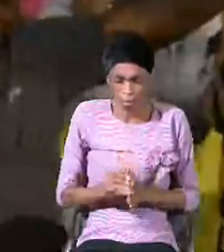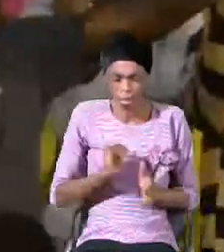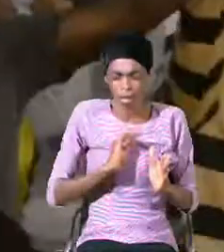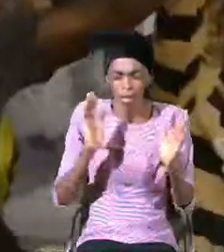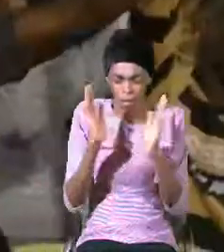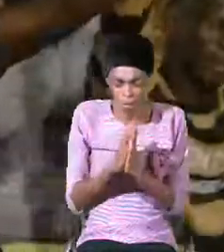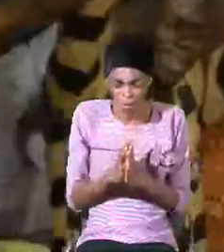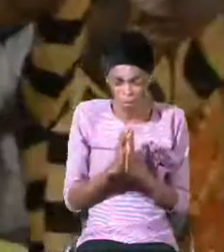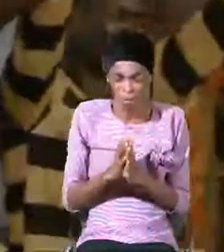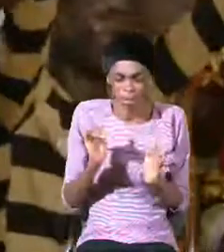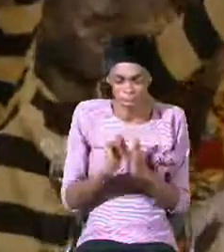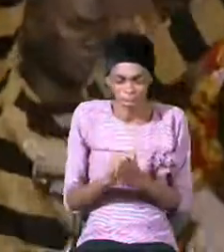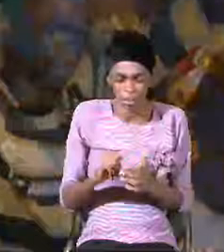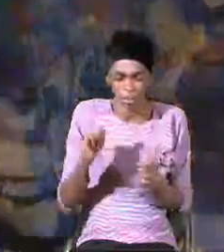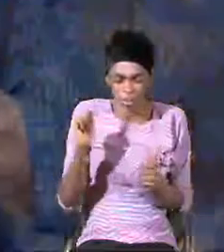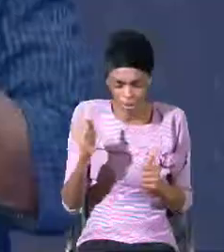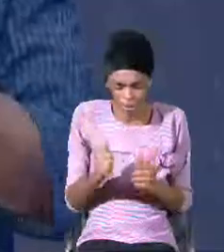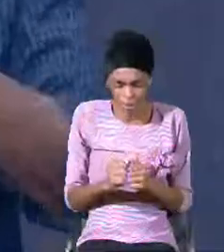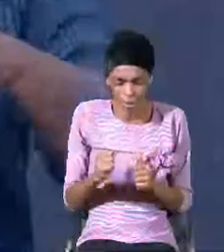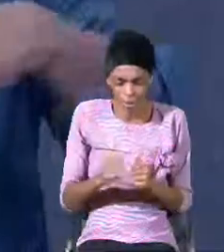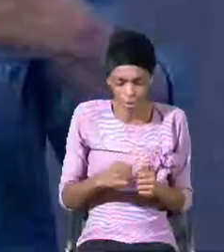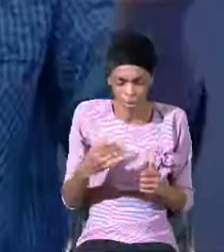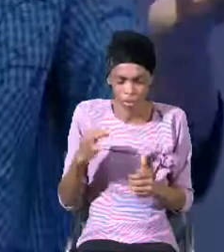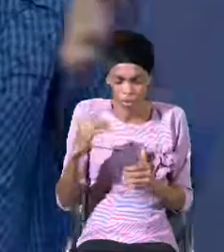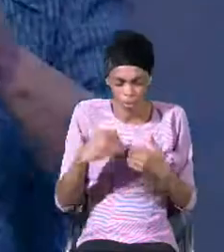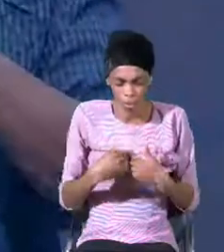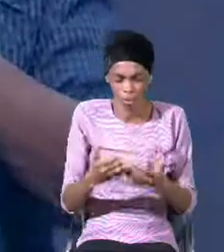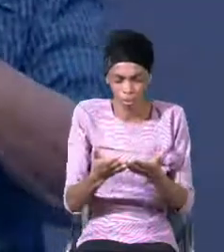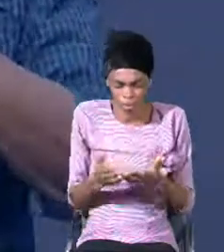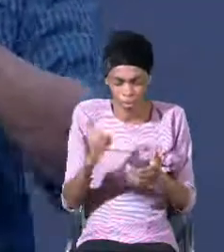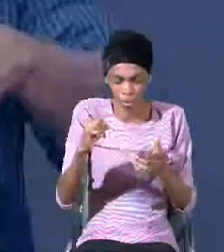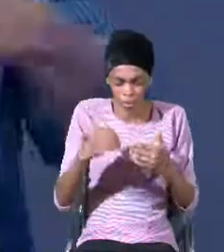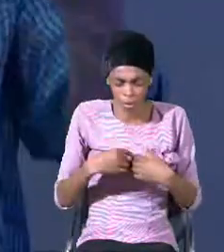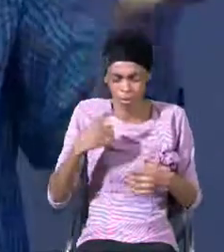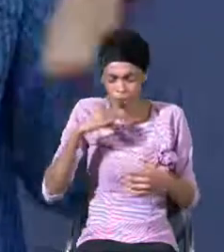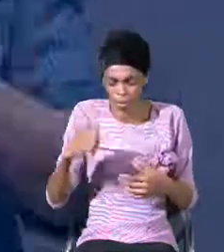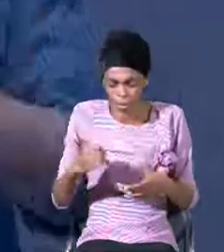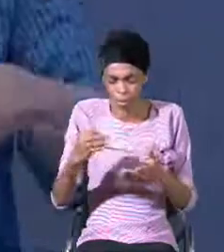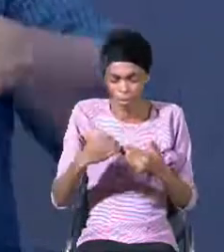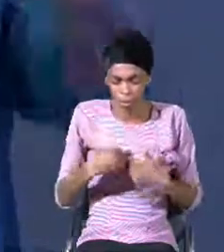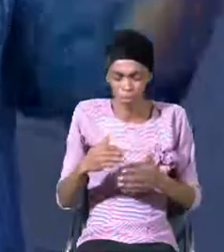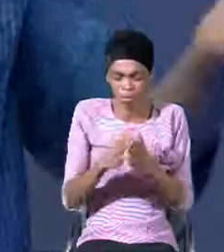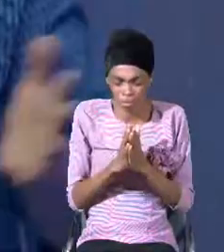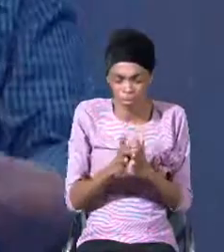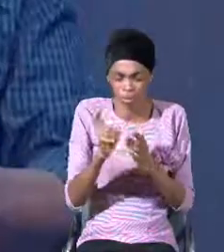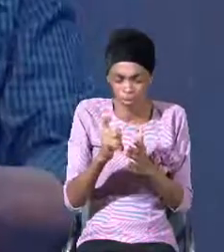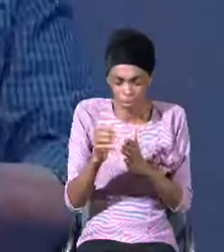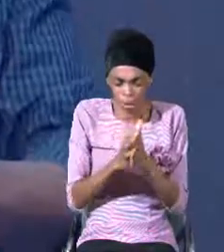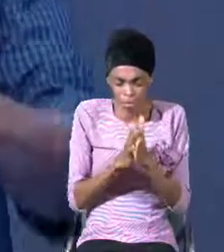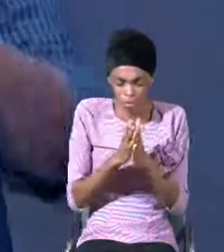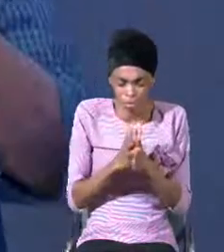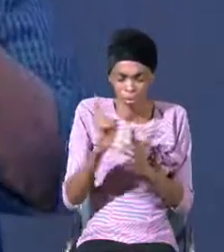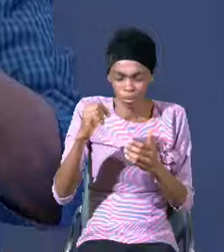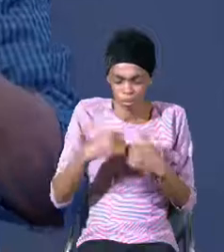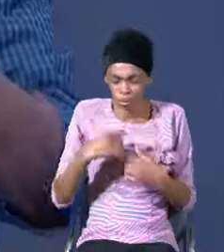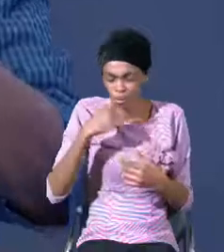Je prie. Que tout ce que tu désires, tout ce que tu as déclaré, tout ce que tu as demandé, tout ce